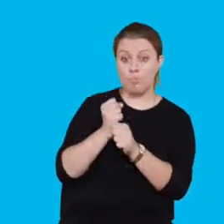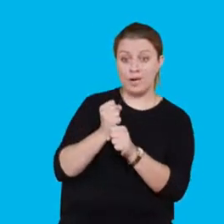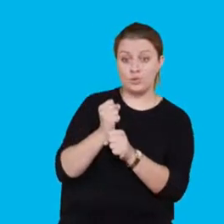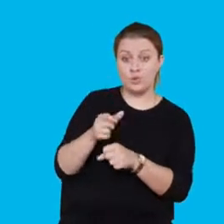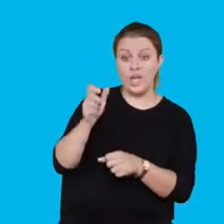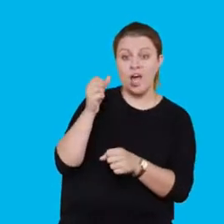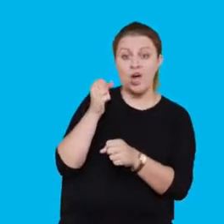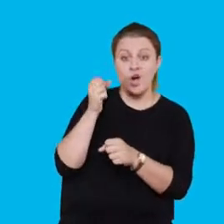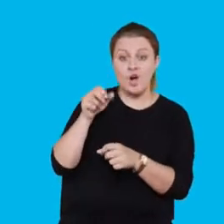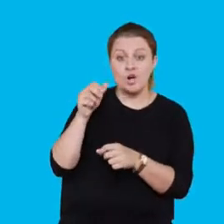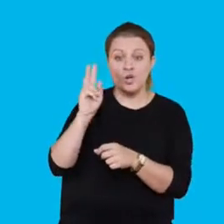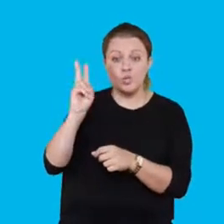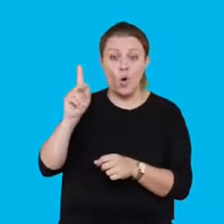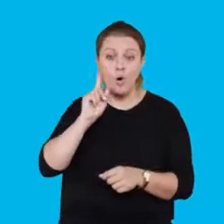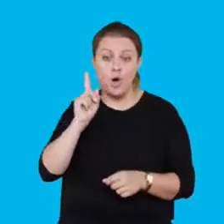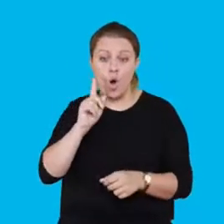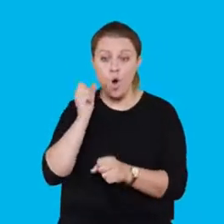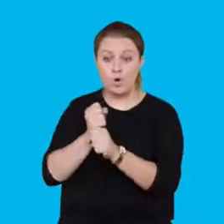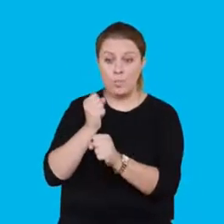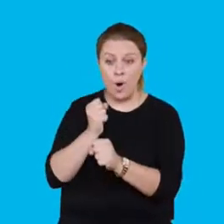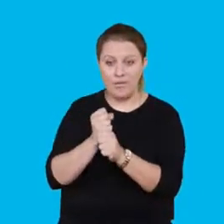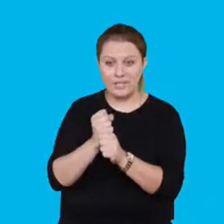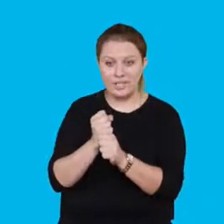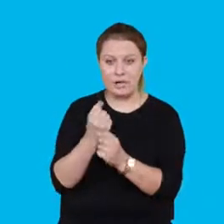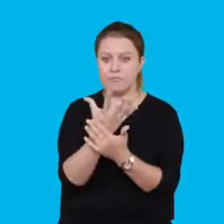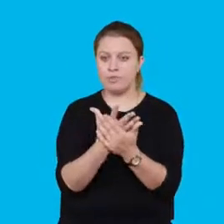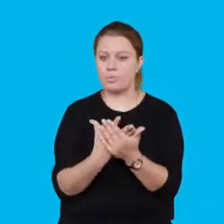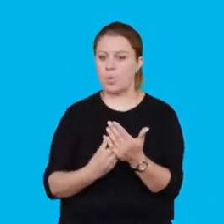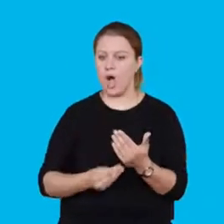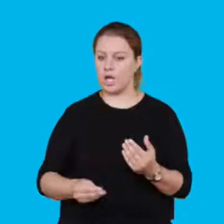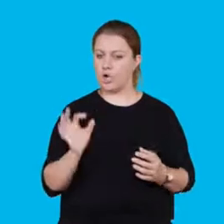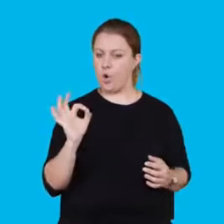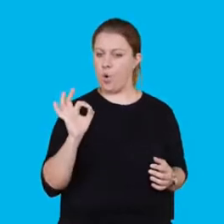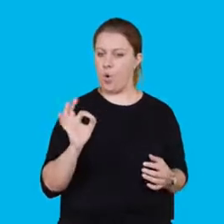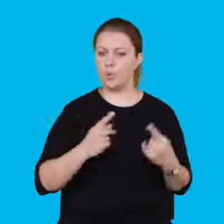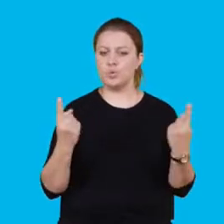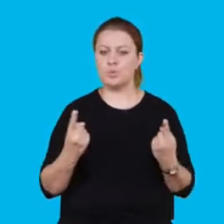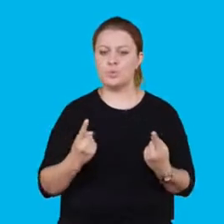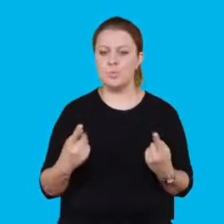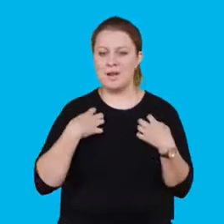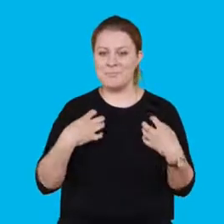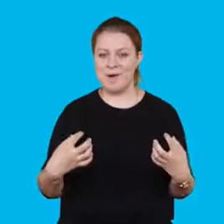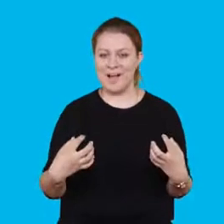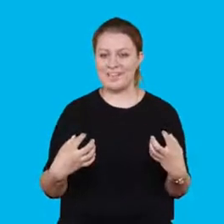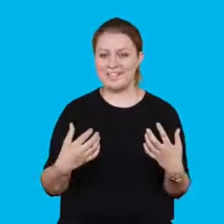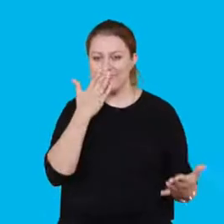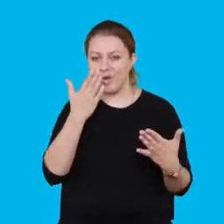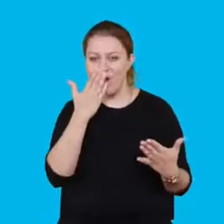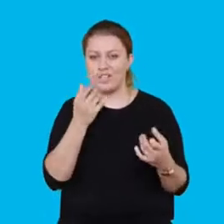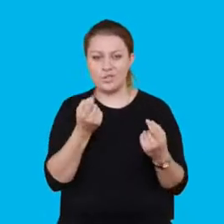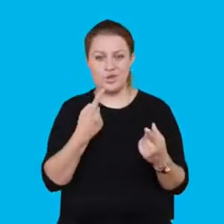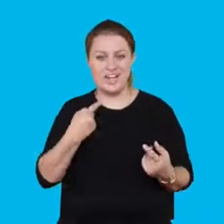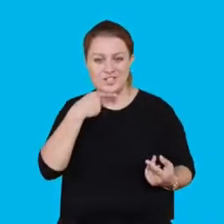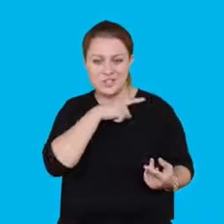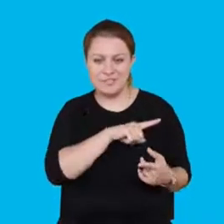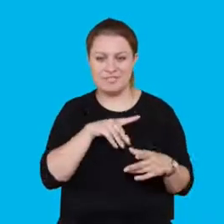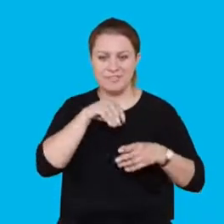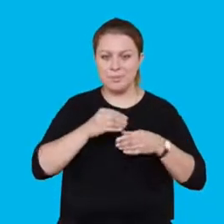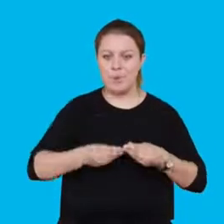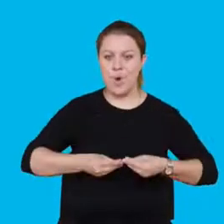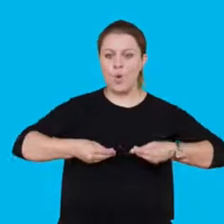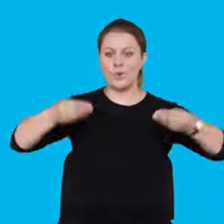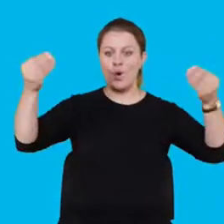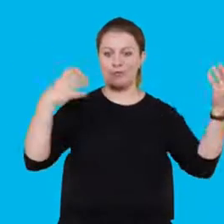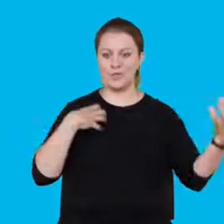za dobrze im się powodzi i to się odbywa ze szkodą dla rozwoju gospodarczego, bo przecież tu należy